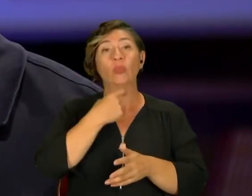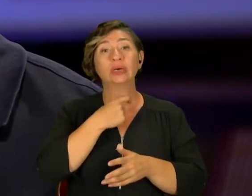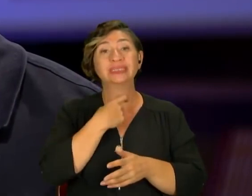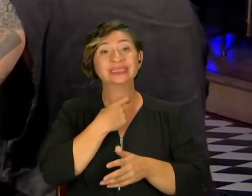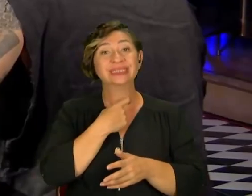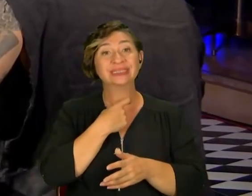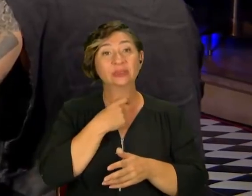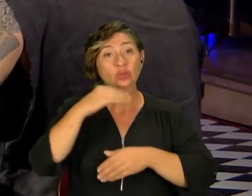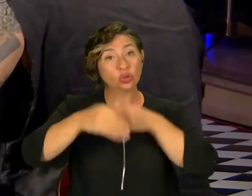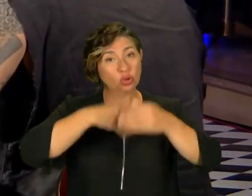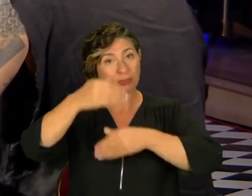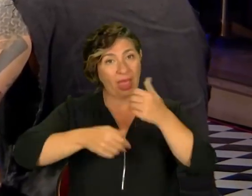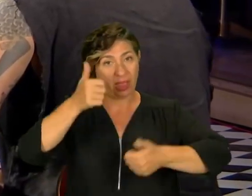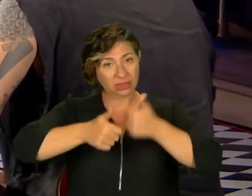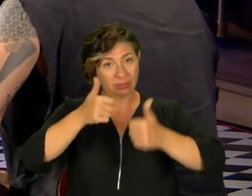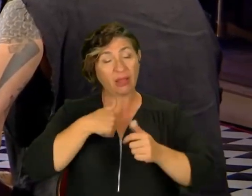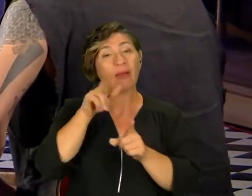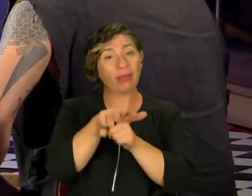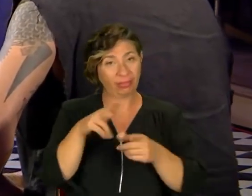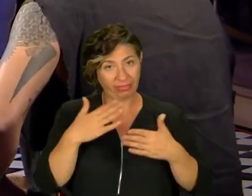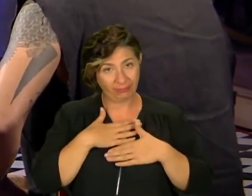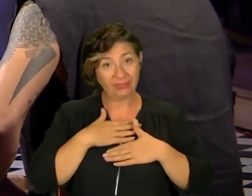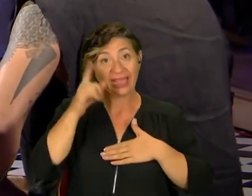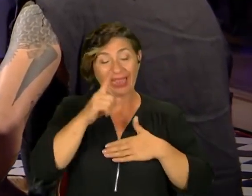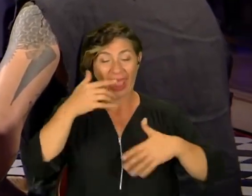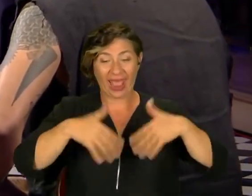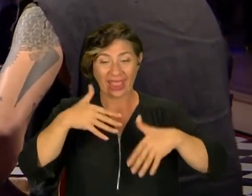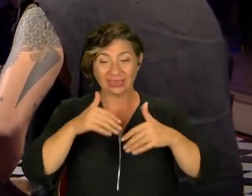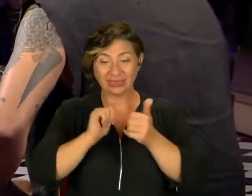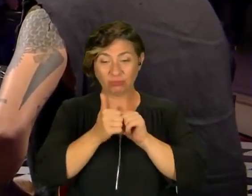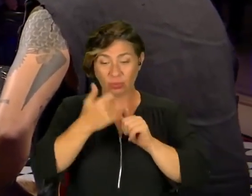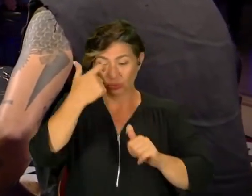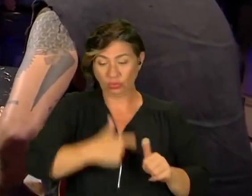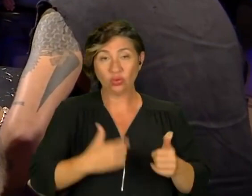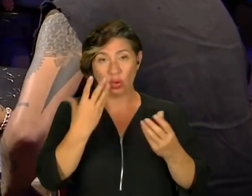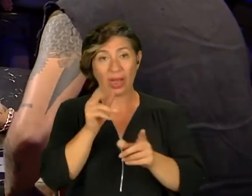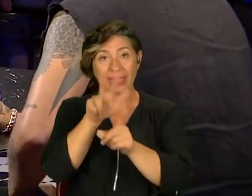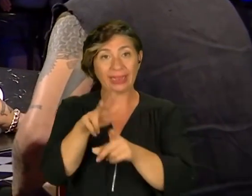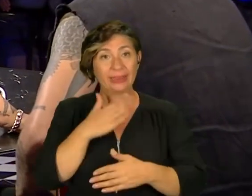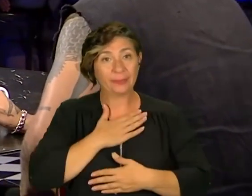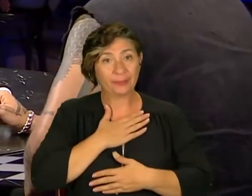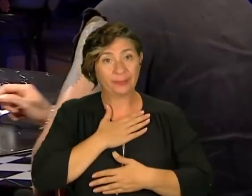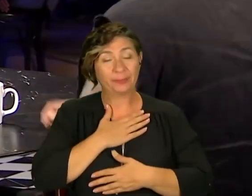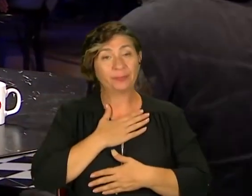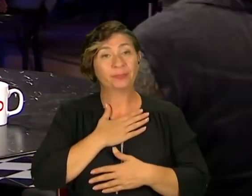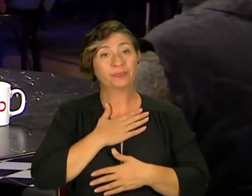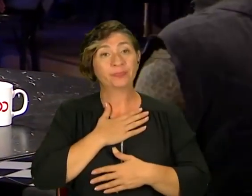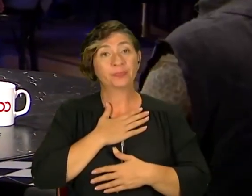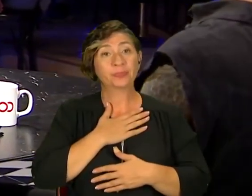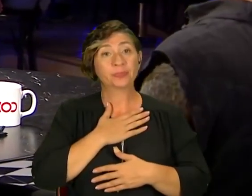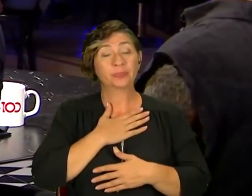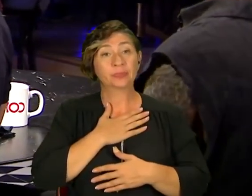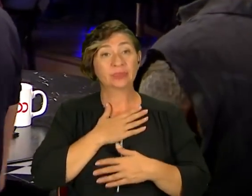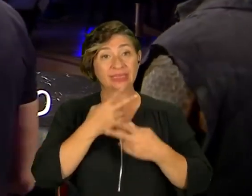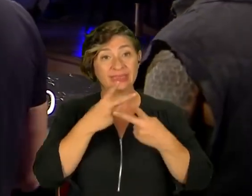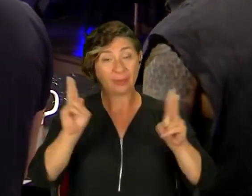Boğazı'ndaki yüzme yarışlarına da aynı şekilde ilk engelli sporcu olarak katılmış oldum. Tabii ki bu hayat...